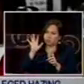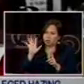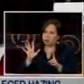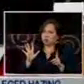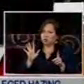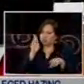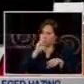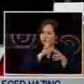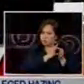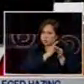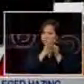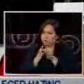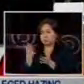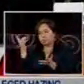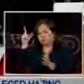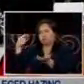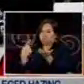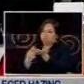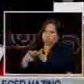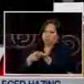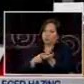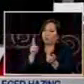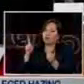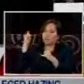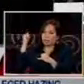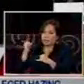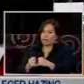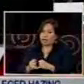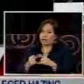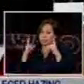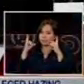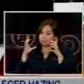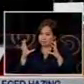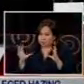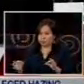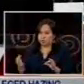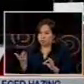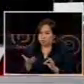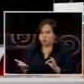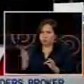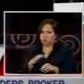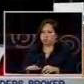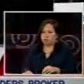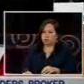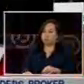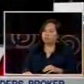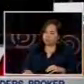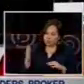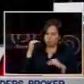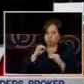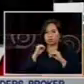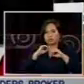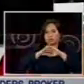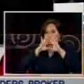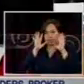course, yun nga ho, pag-uusapan nyo pa kung ano ang magiging quantum of evidence, although nalinaw na po yan